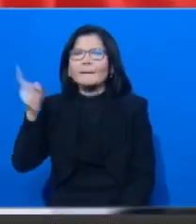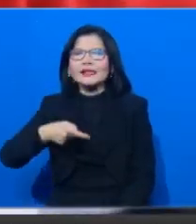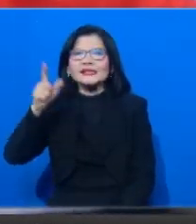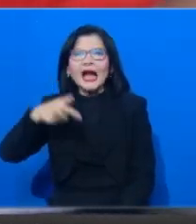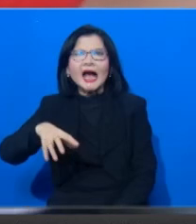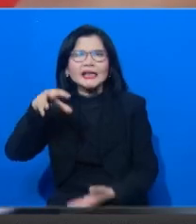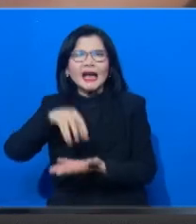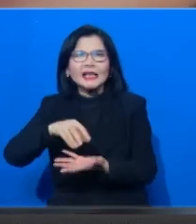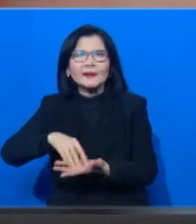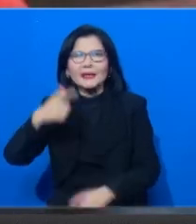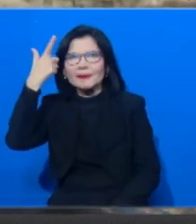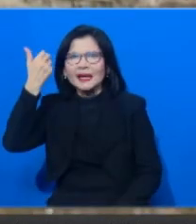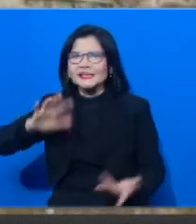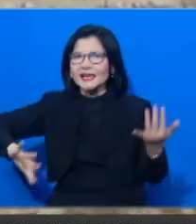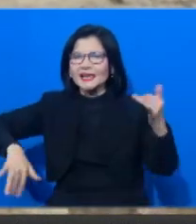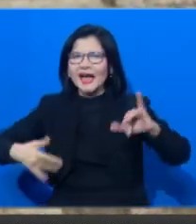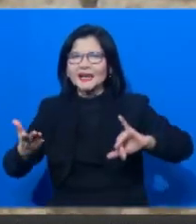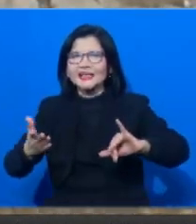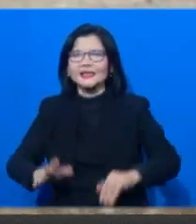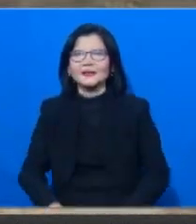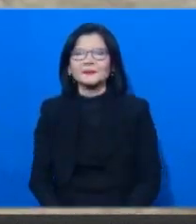tempat belajar bagi anak-anak.